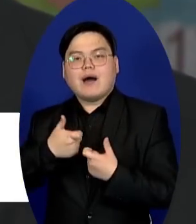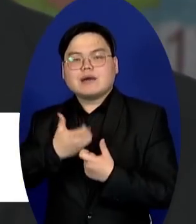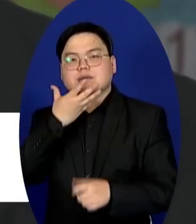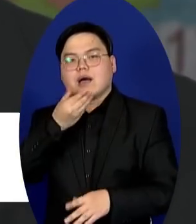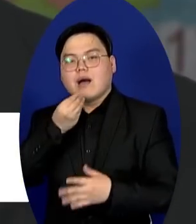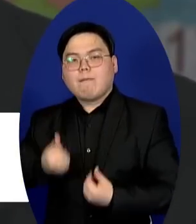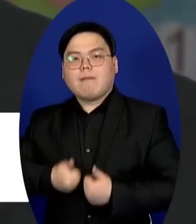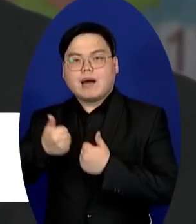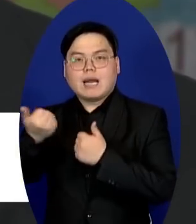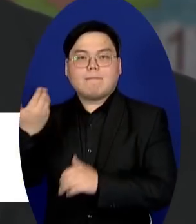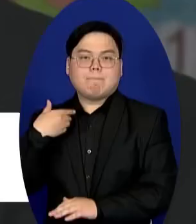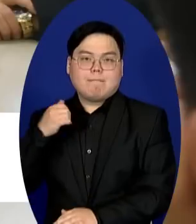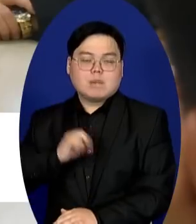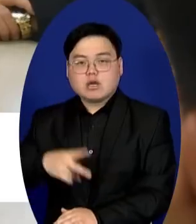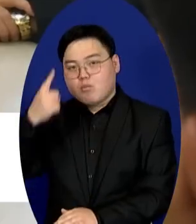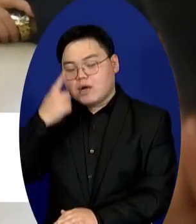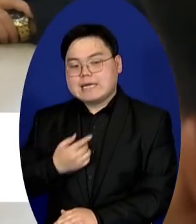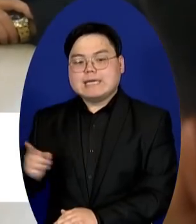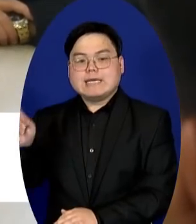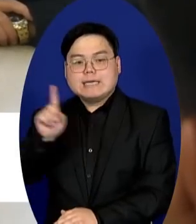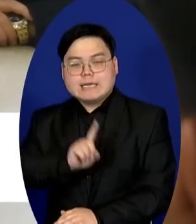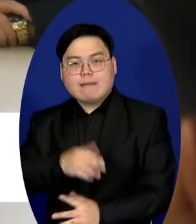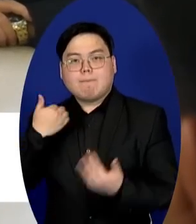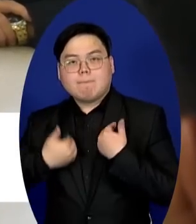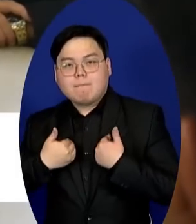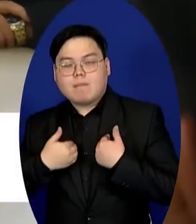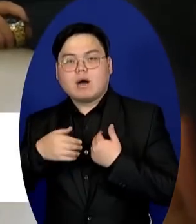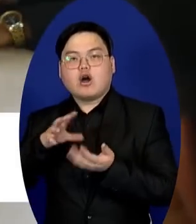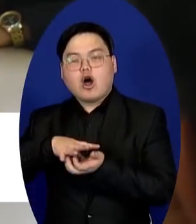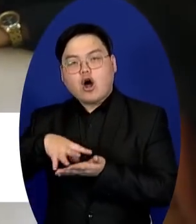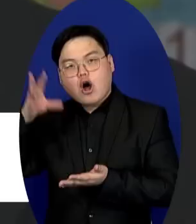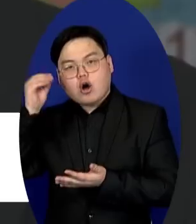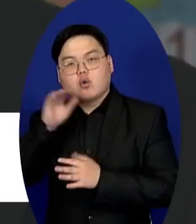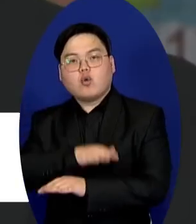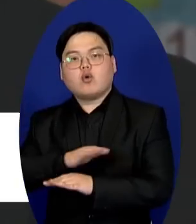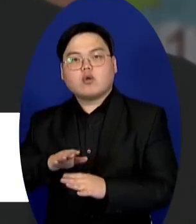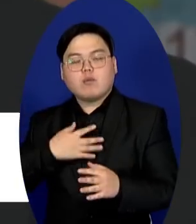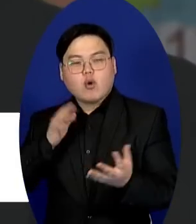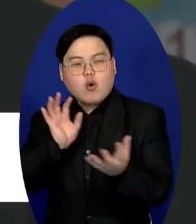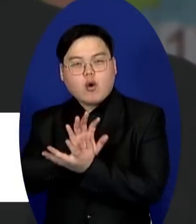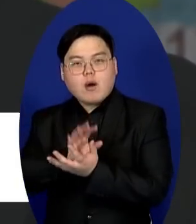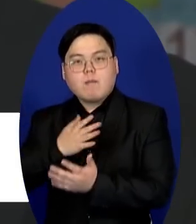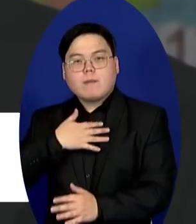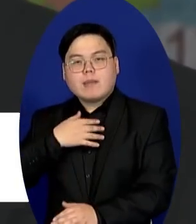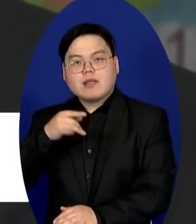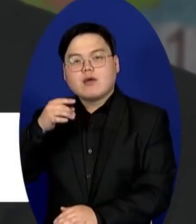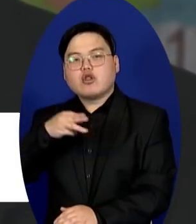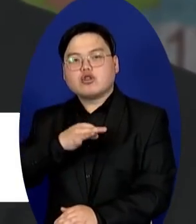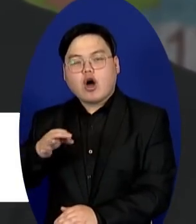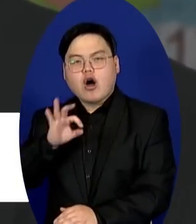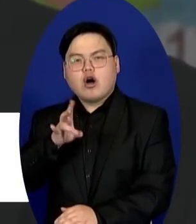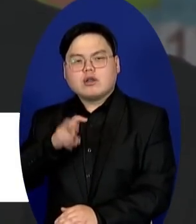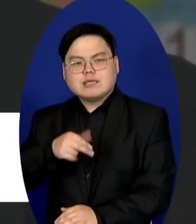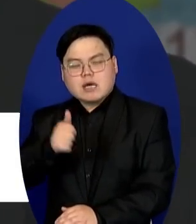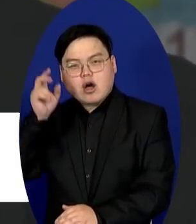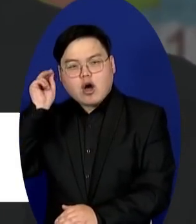үнэхээр бахархалтай байсан. Монгол ирээд эрдэмтэн багш оюутан сурагчдтай уулзсад миний математикийн онолыг маш сайн ойлгосон. Ийм бүрэн